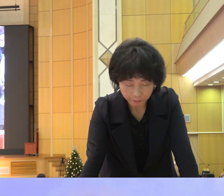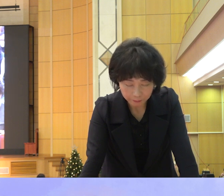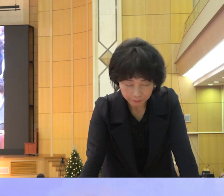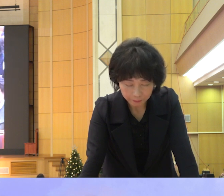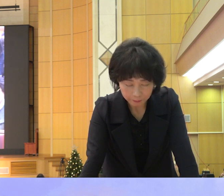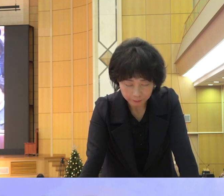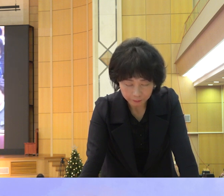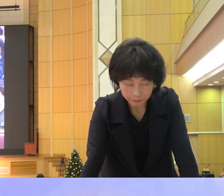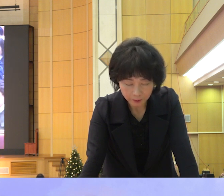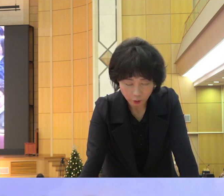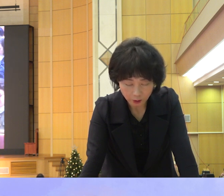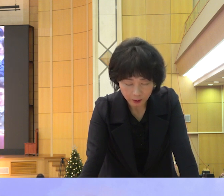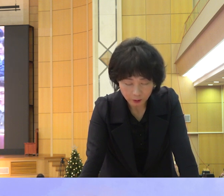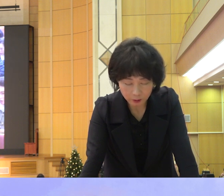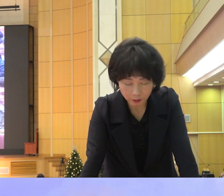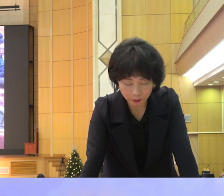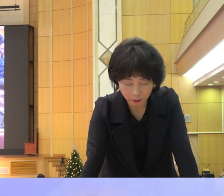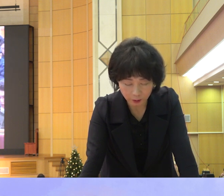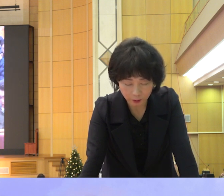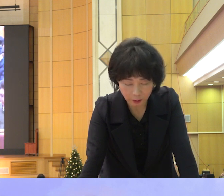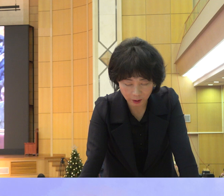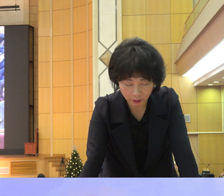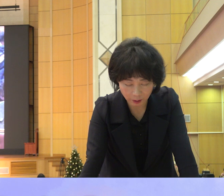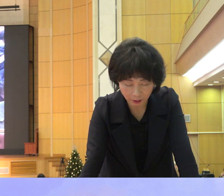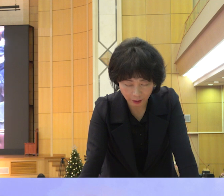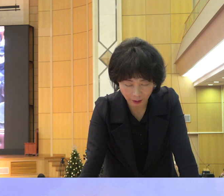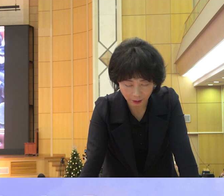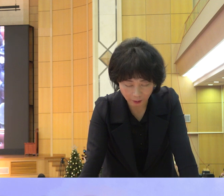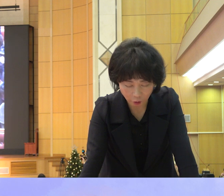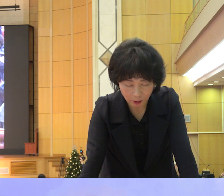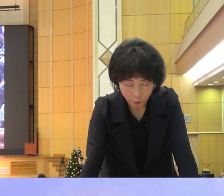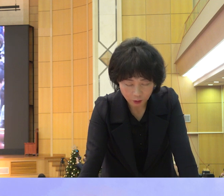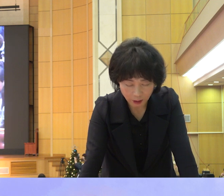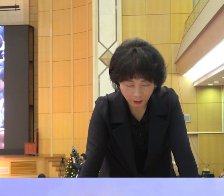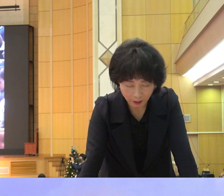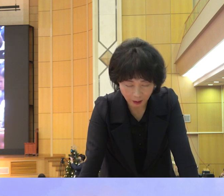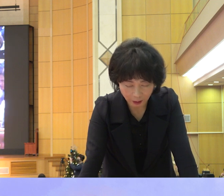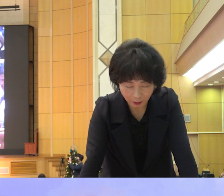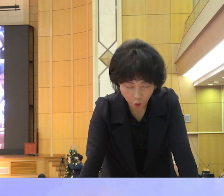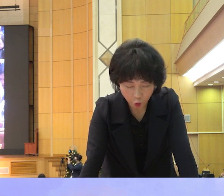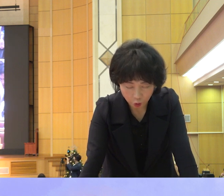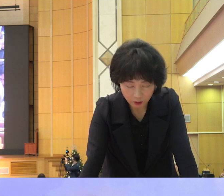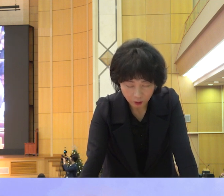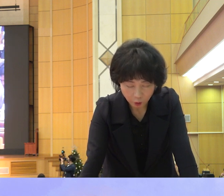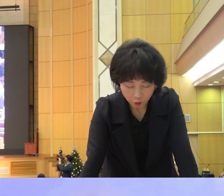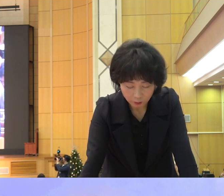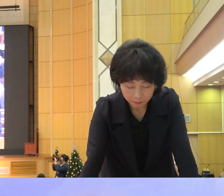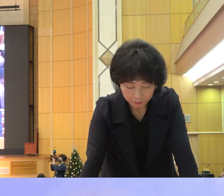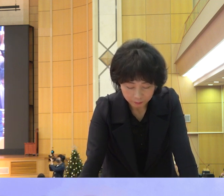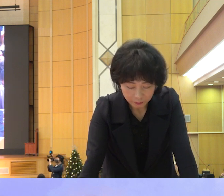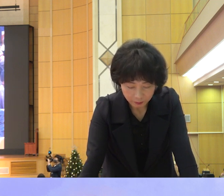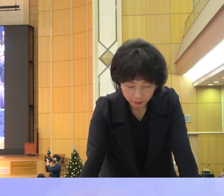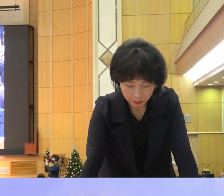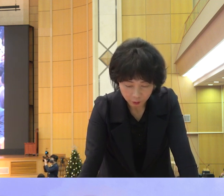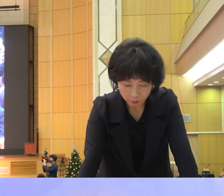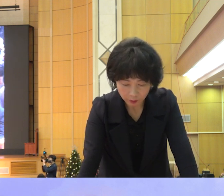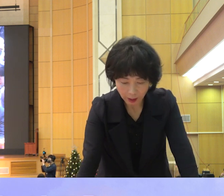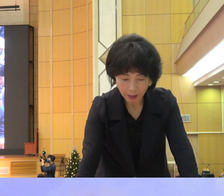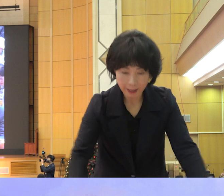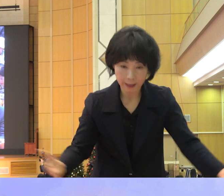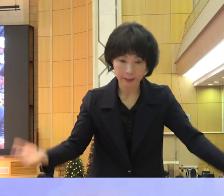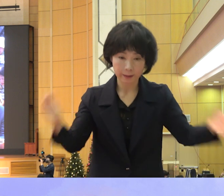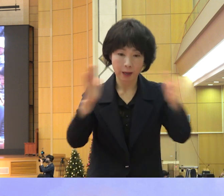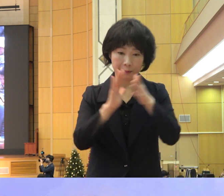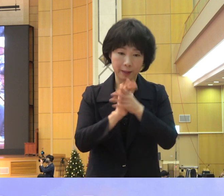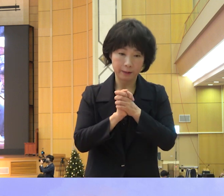하시고 내 입에서 믿음의 소리, 좋은 소리, 복된 소리가 나오기를 원하는 것입니다. 아버지